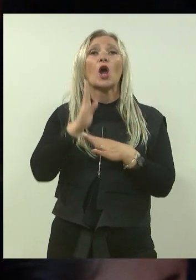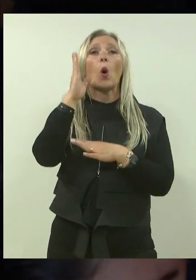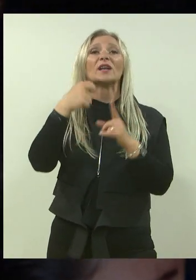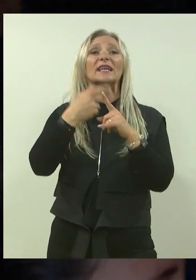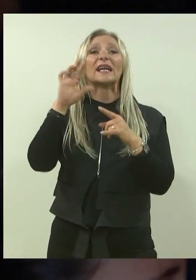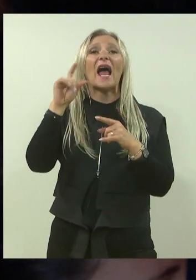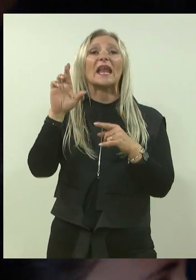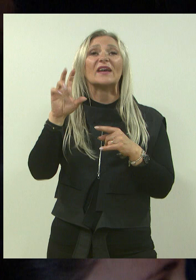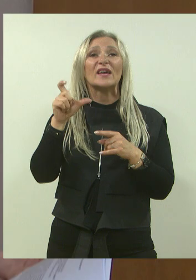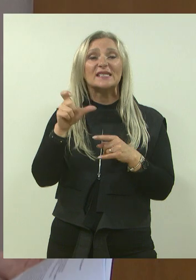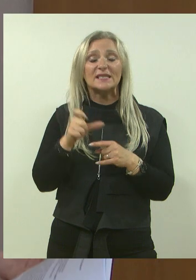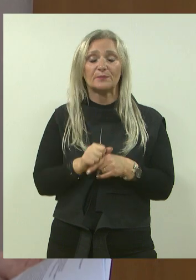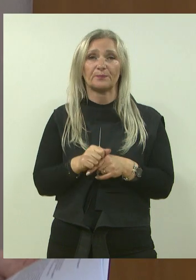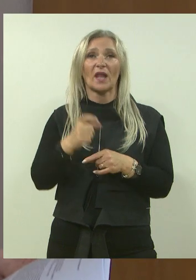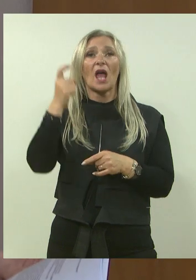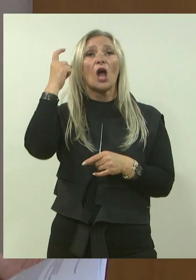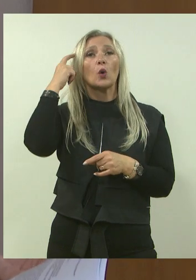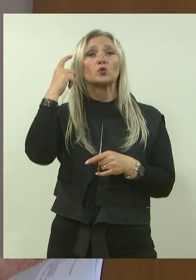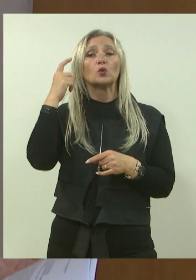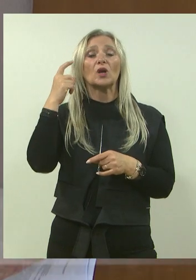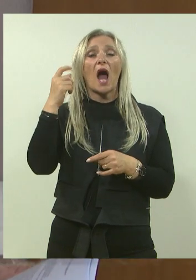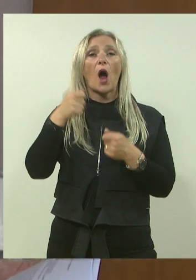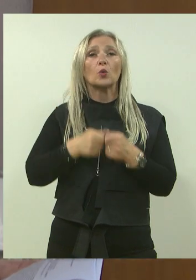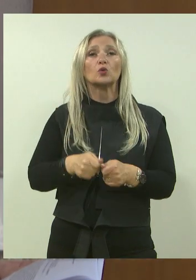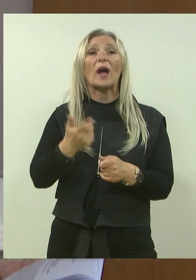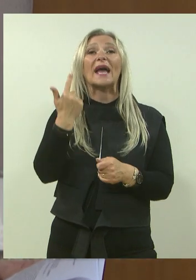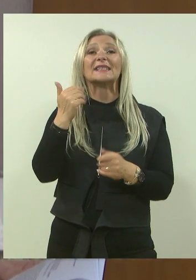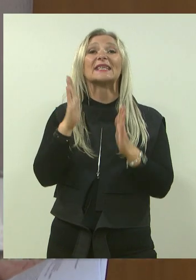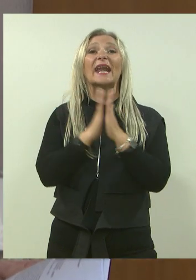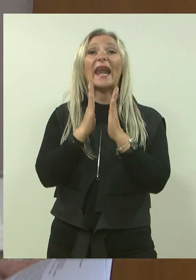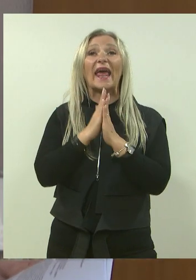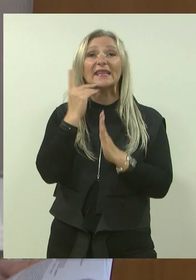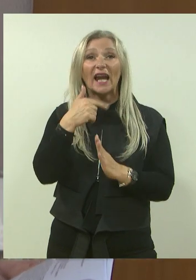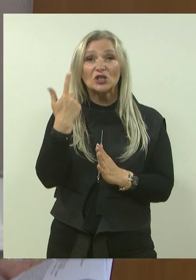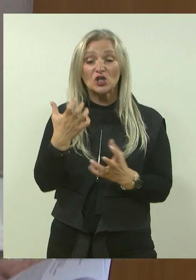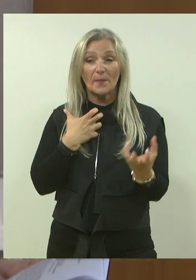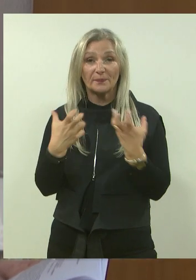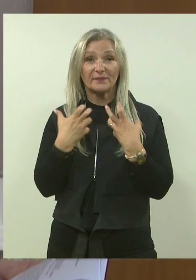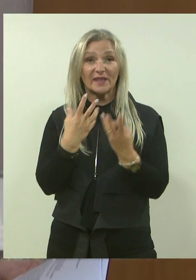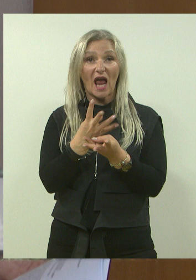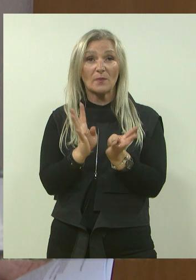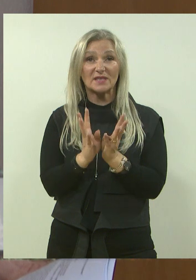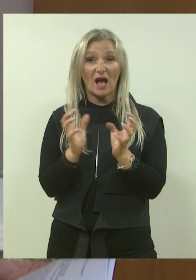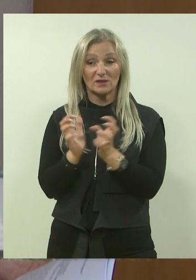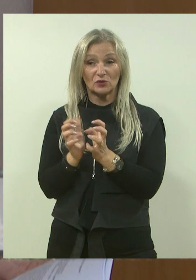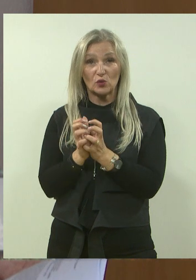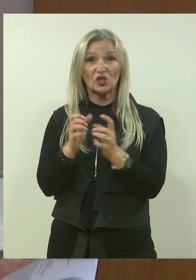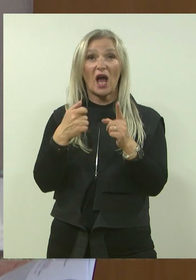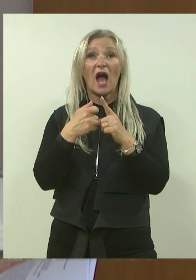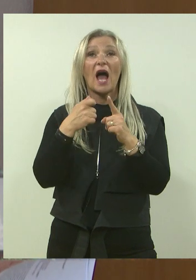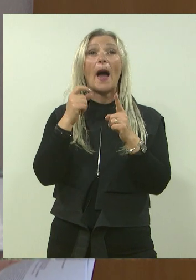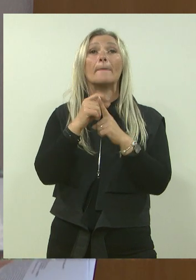kazališna družina kulturne udruge Seljačke sloge iz Nedelišća, dramska diletantska družina Kuda